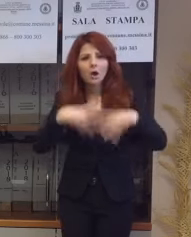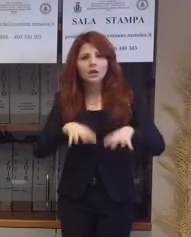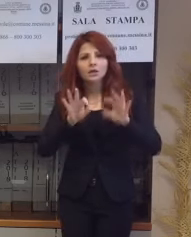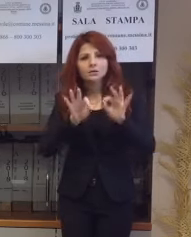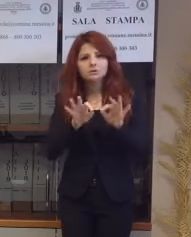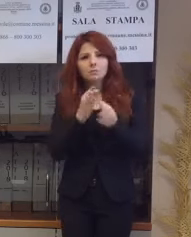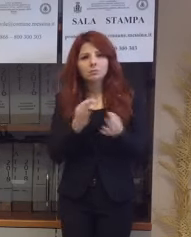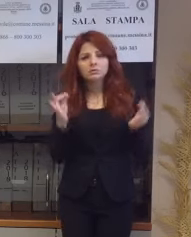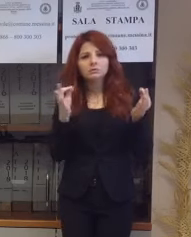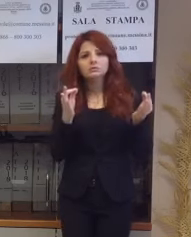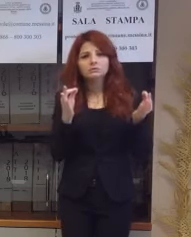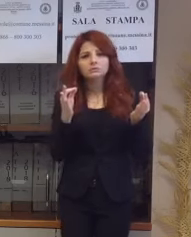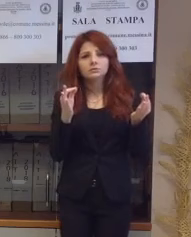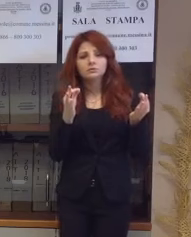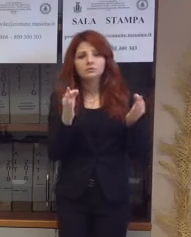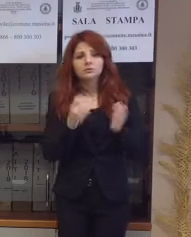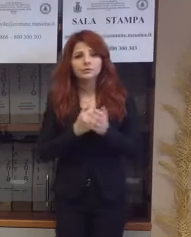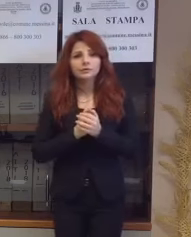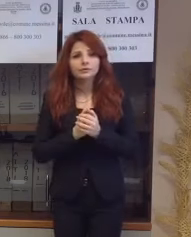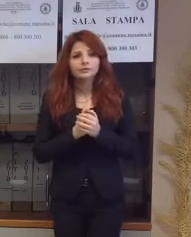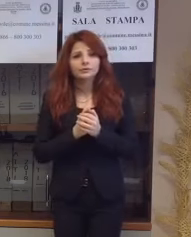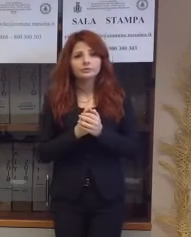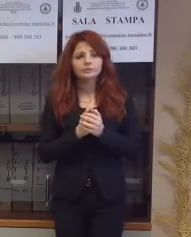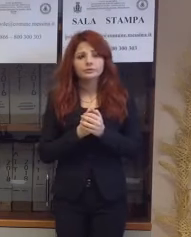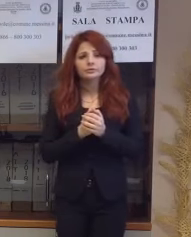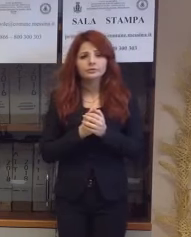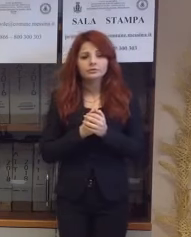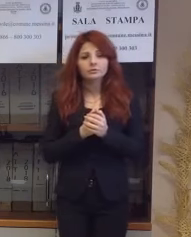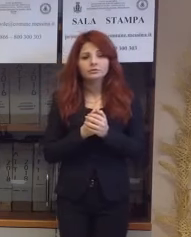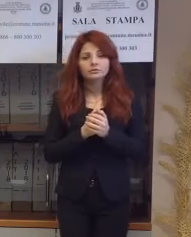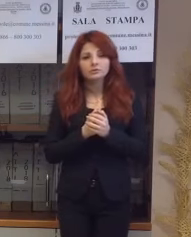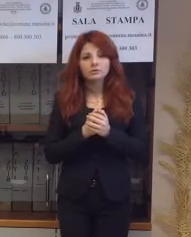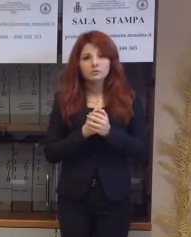di un fatto, che su